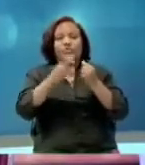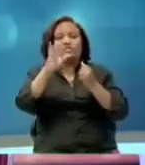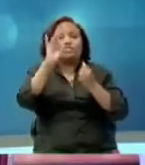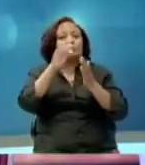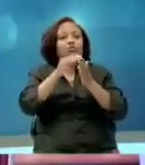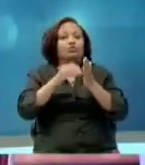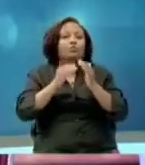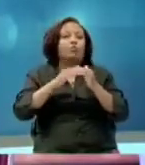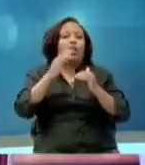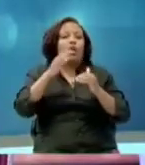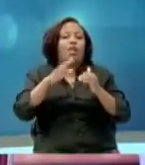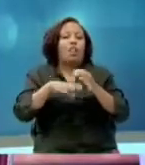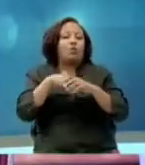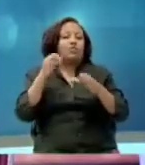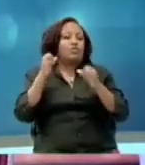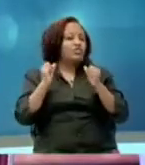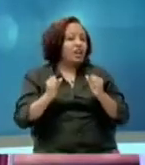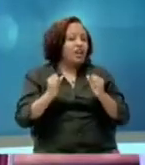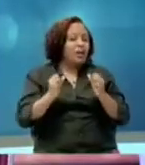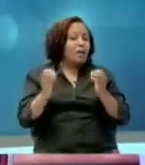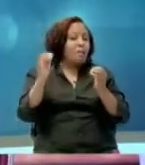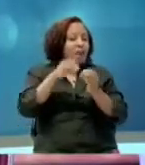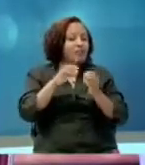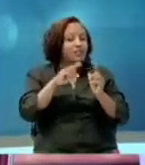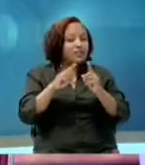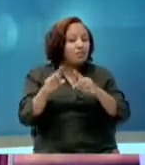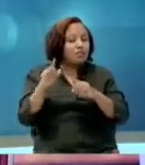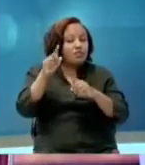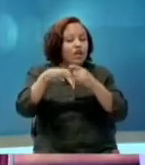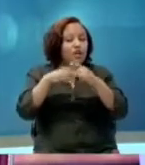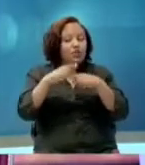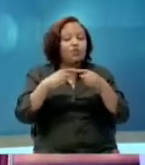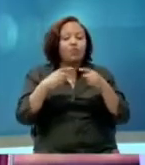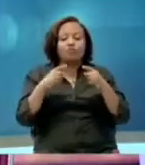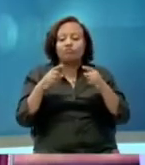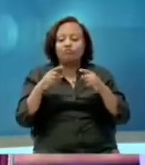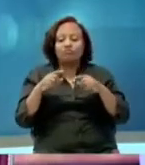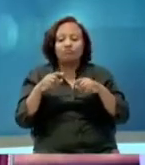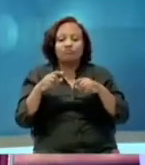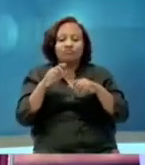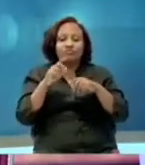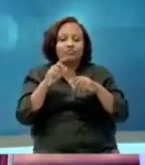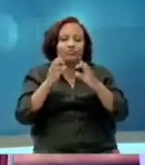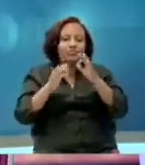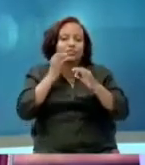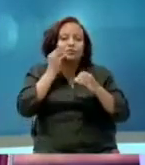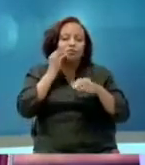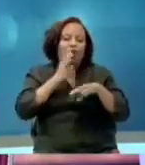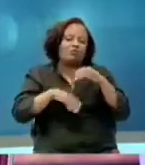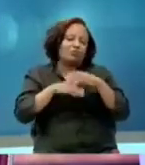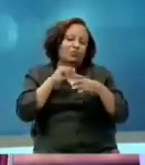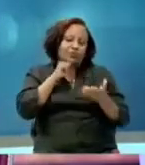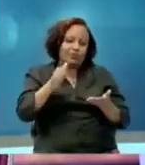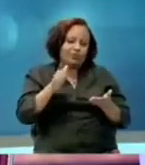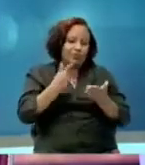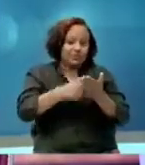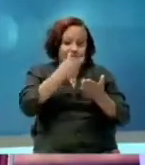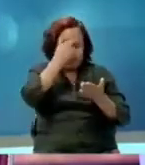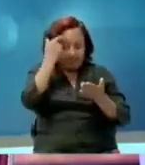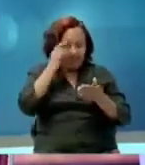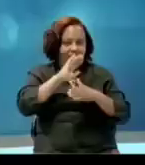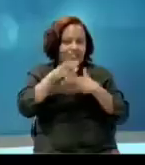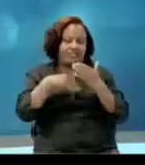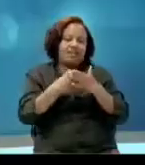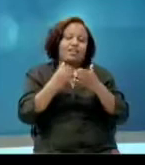በላይ ሊያወጣ ይችላል ፕላስ ደግሞ ሂዶም ደግሞ ፊዚካሊ አክሴሲብል አይደለም ፍርድ ቤቱ በዚህ ችግር ምክንያት አጠቃላይ የስራ